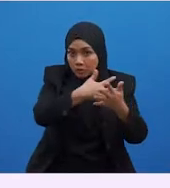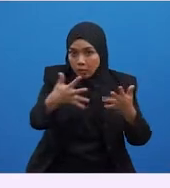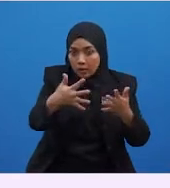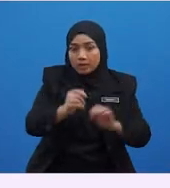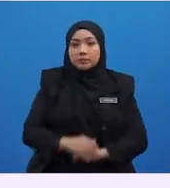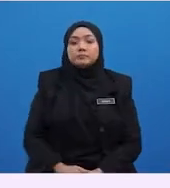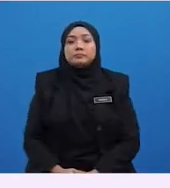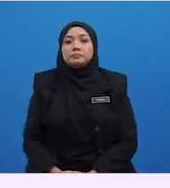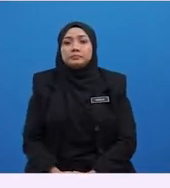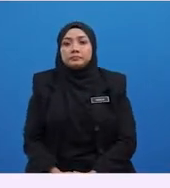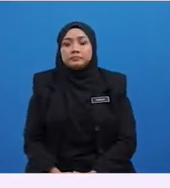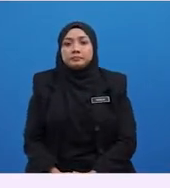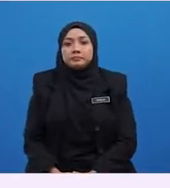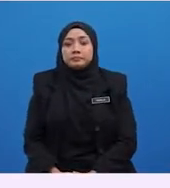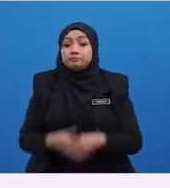paparan.